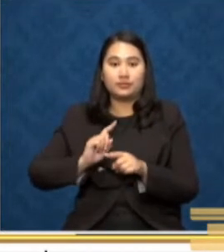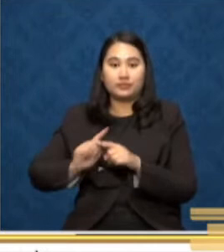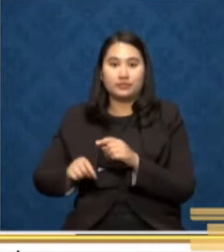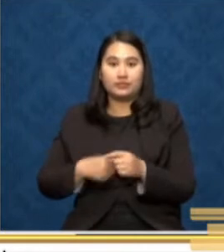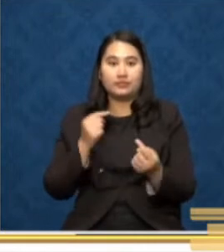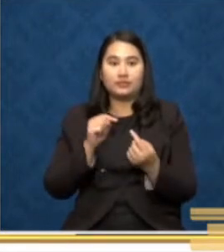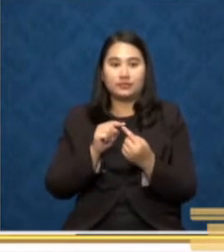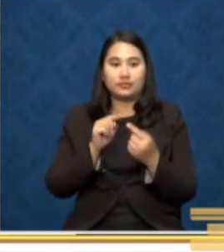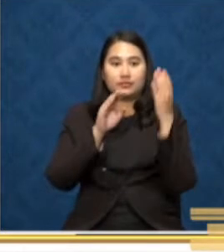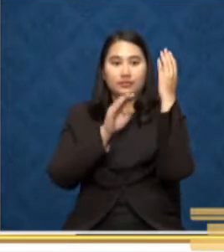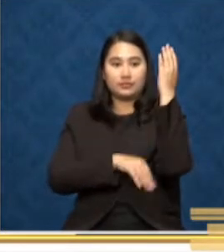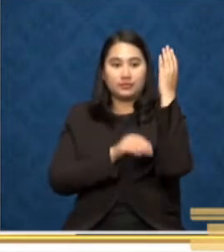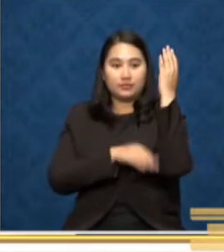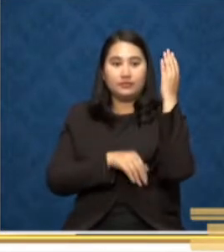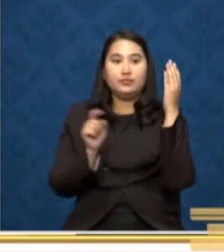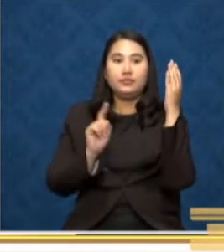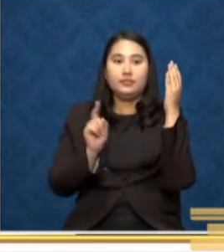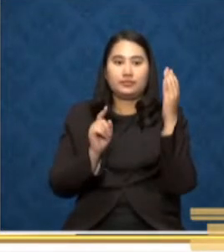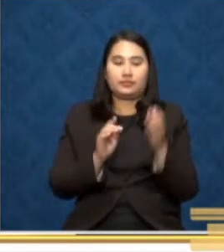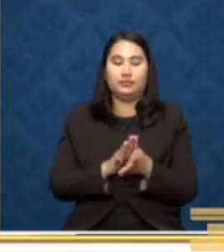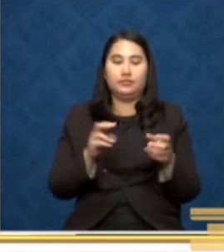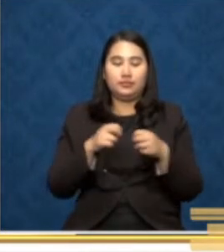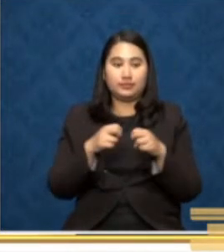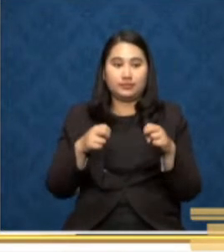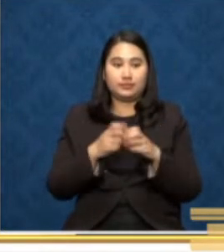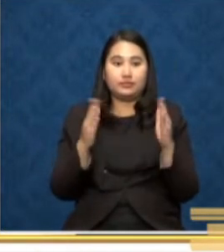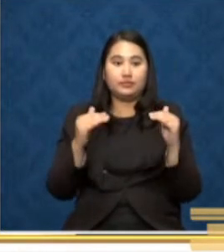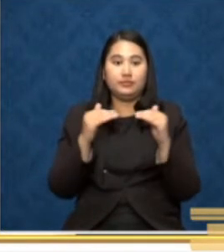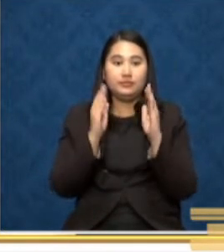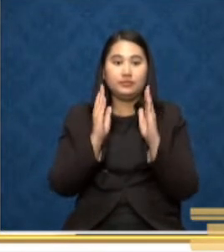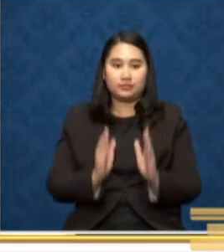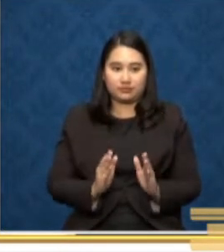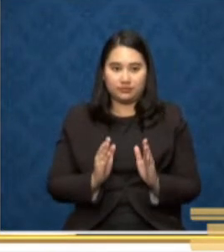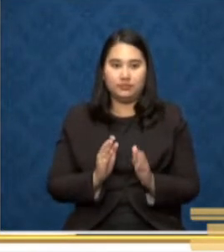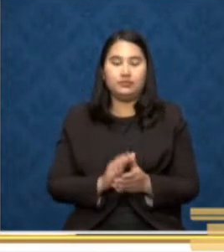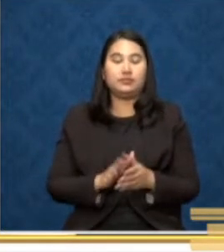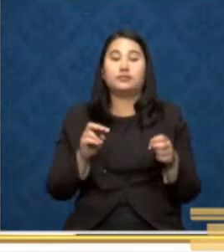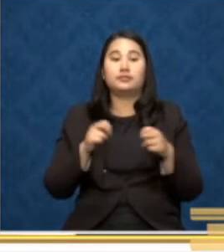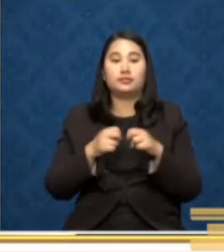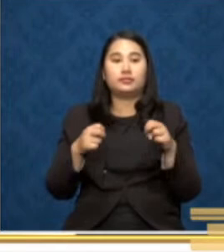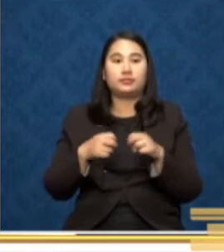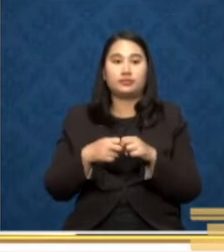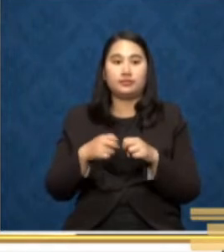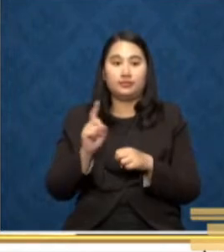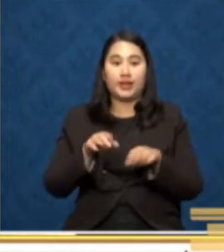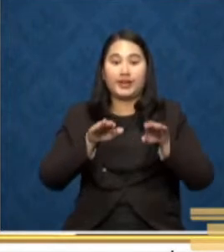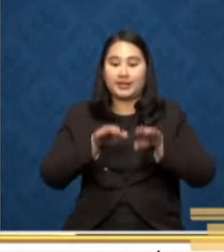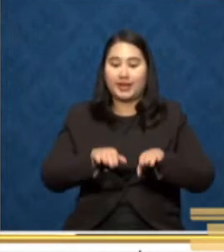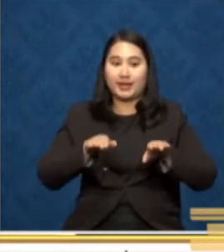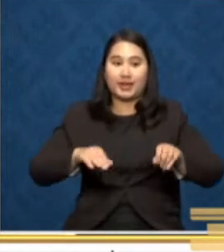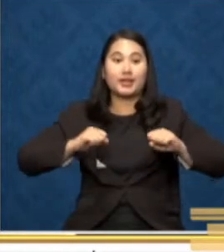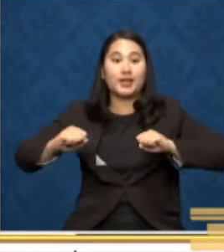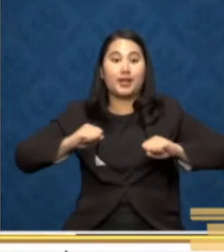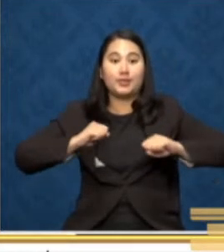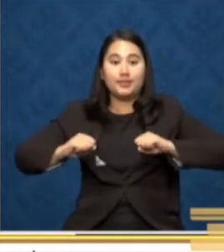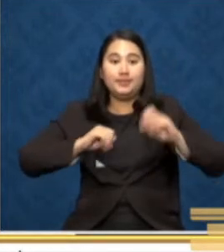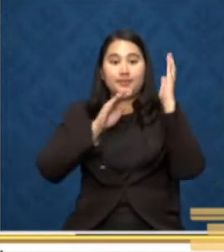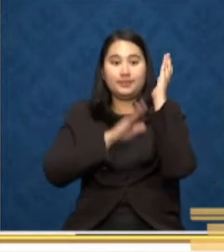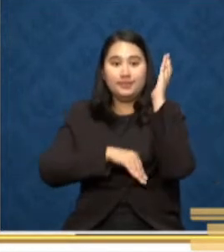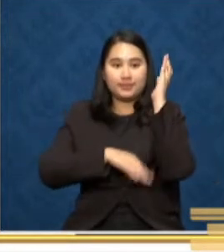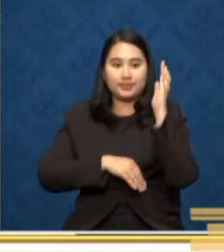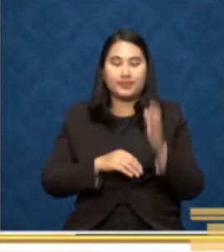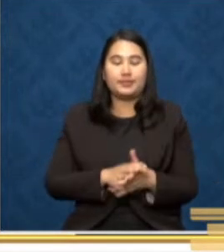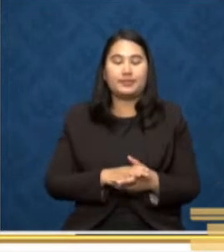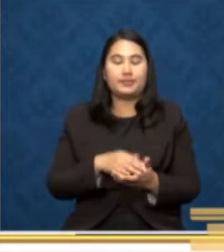ในพื้นที่3จังหวัดชายแดนใต้นั้นทั้งประเด็นการปัญหาละเมิดสิทธิมนุษยชนการคุกคามที่มีทั้งเด็กหรือเยาวชนในพื้นที่อีกด้วย